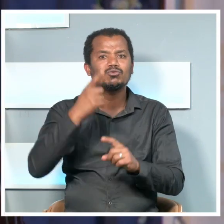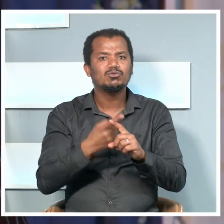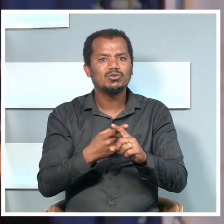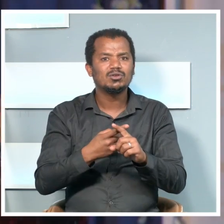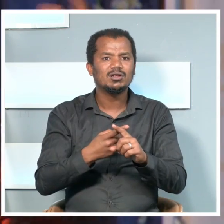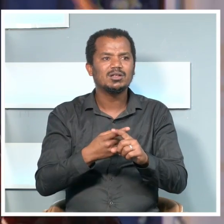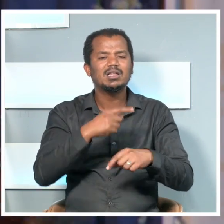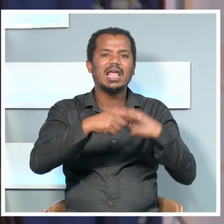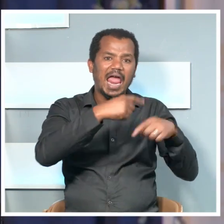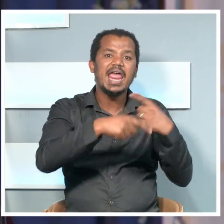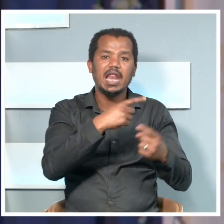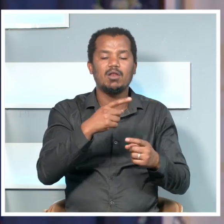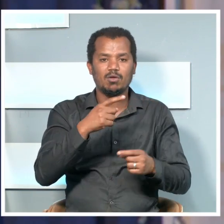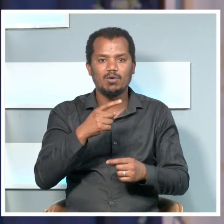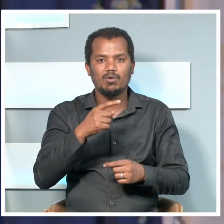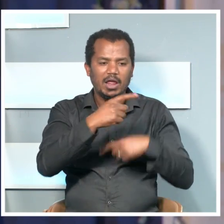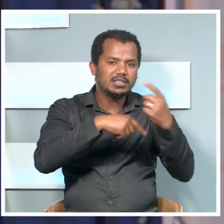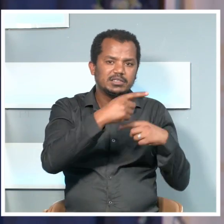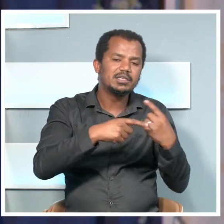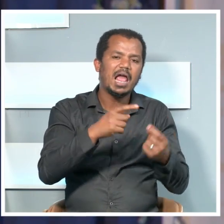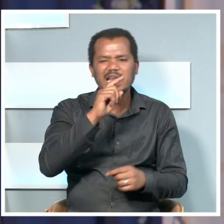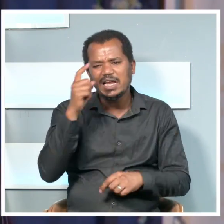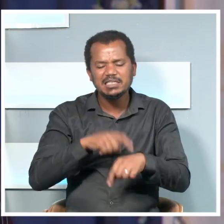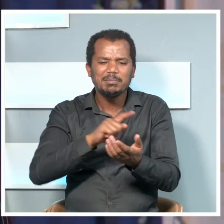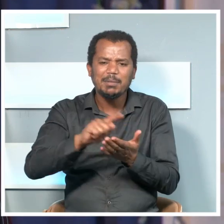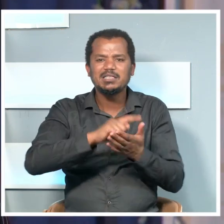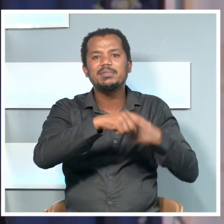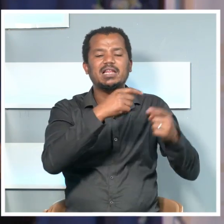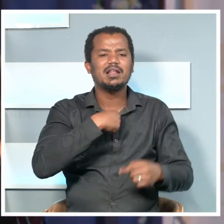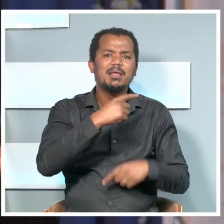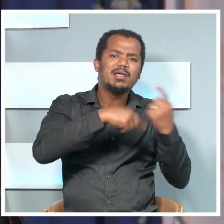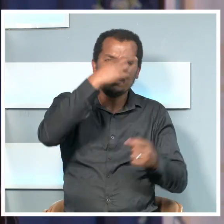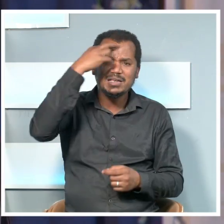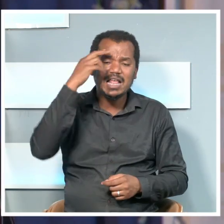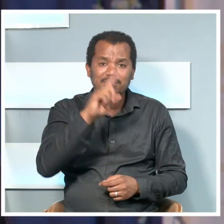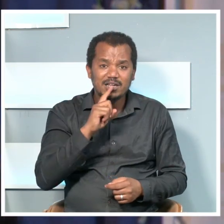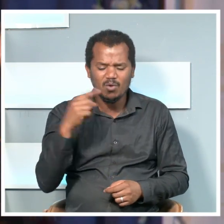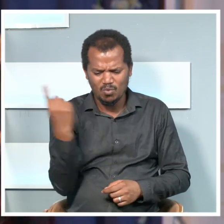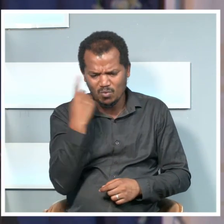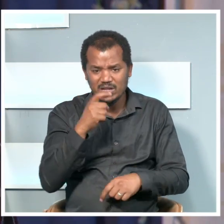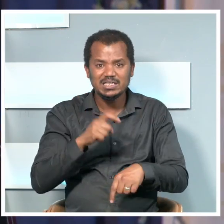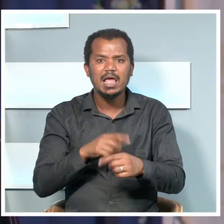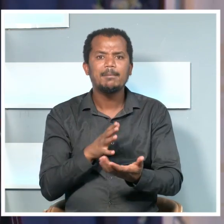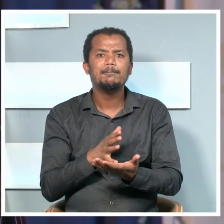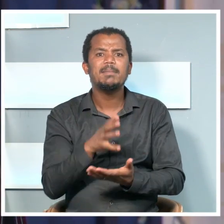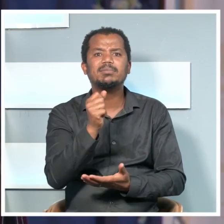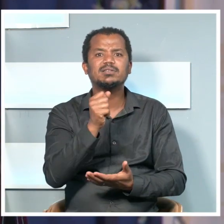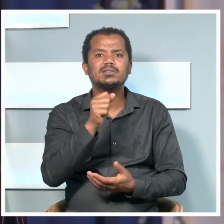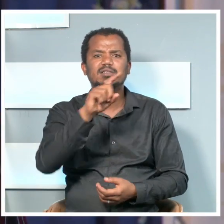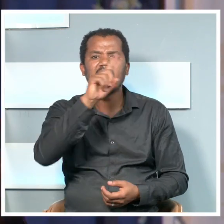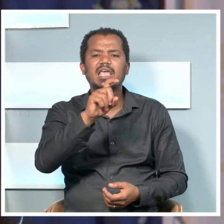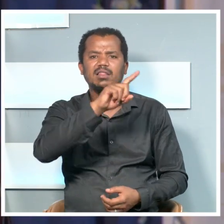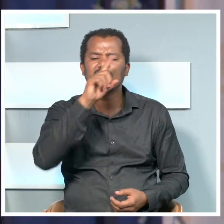تمرتيتي دالو عنداني بي يسامنتو مالتنو من النومي لبت مكنات هولي يما بنت إياك إتتايك